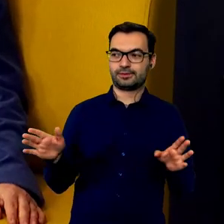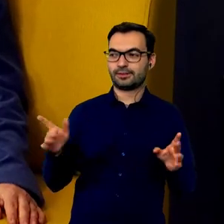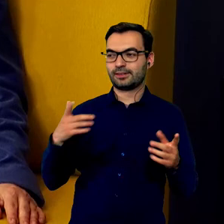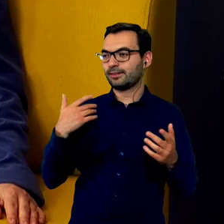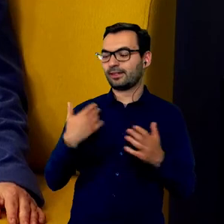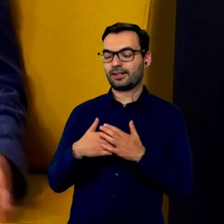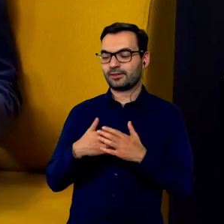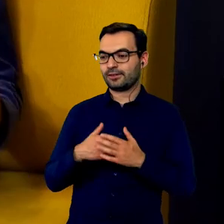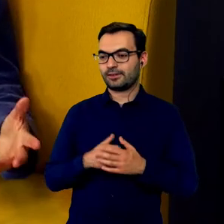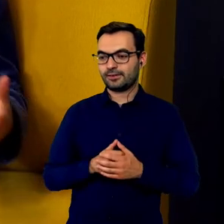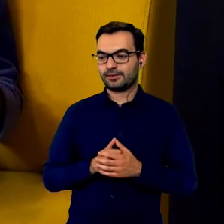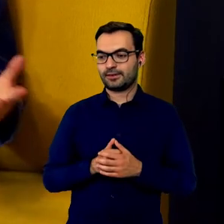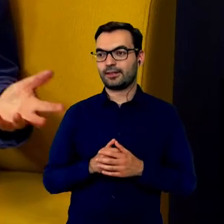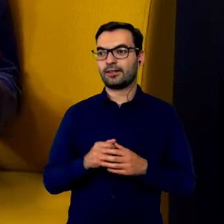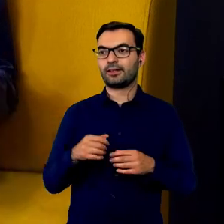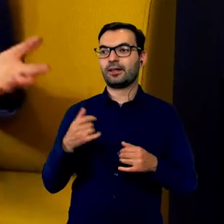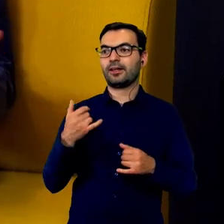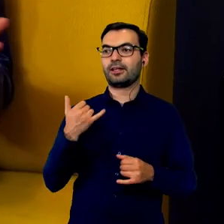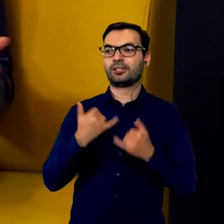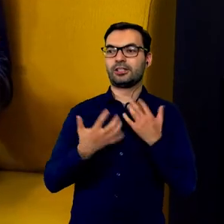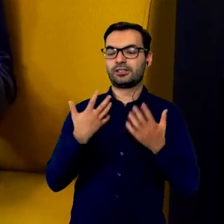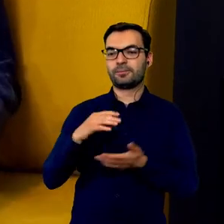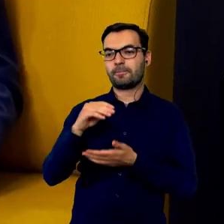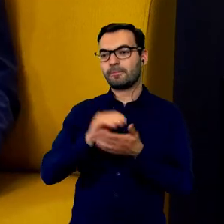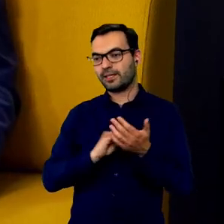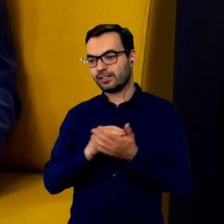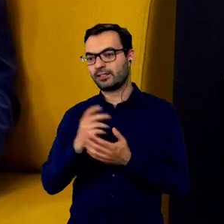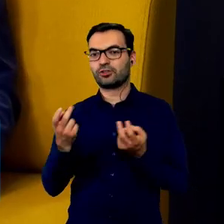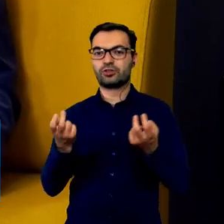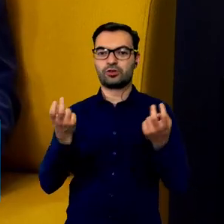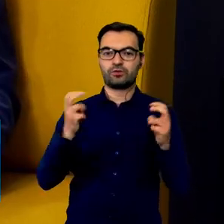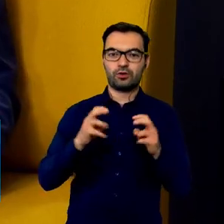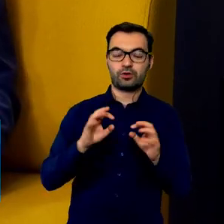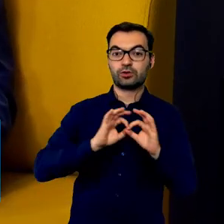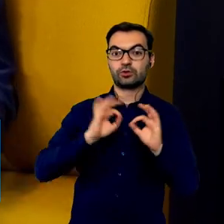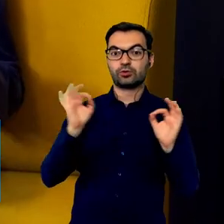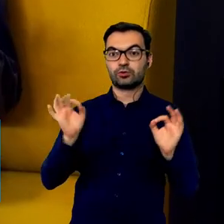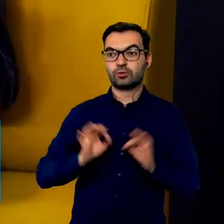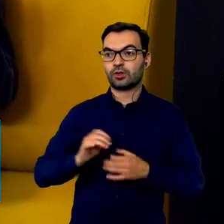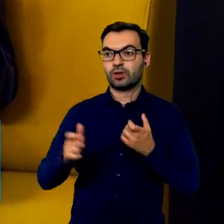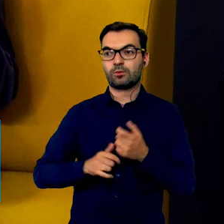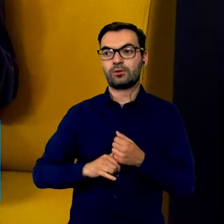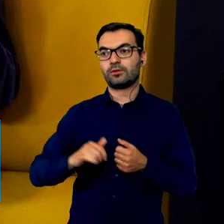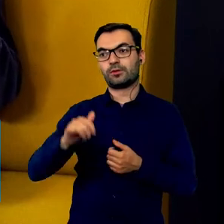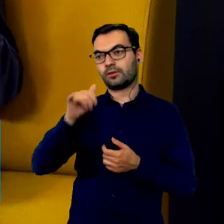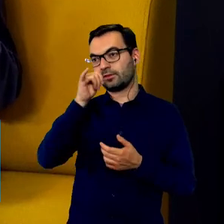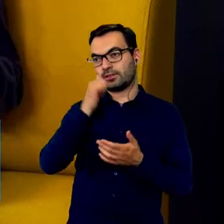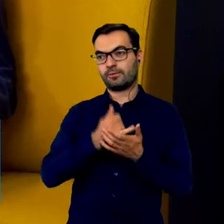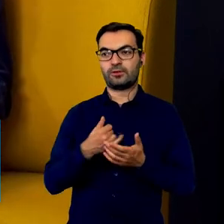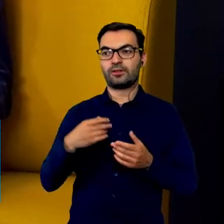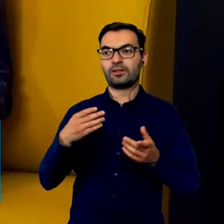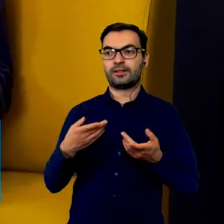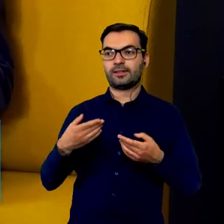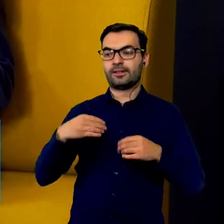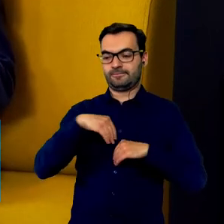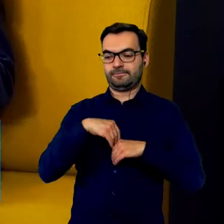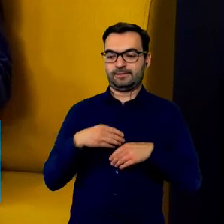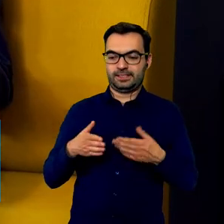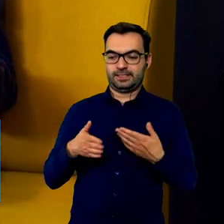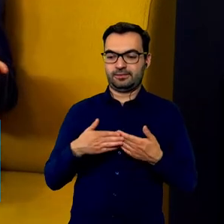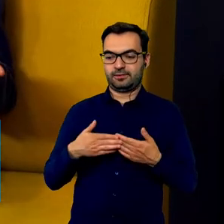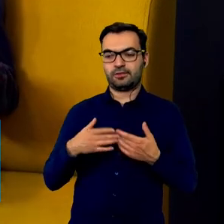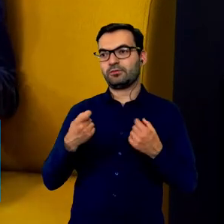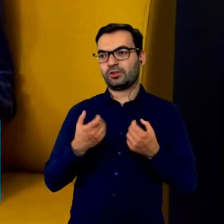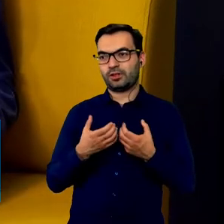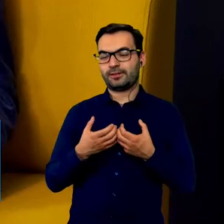myślę, że żeby tworzyć, pisać, robić sztukę, nie można być tak w sobie jak kolumna, tylko trzeba